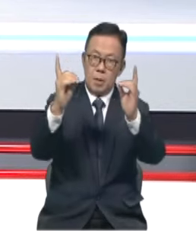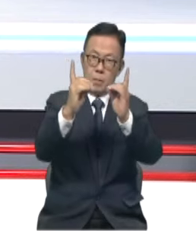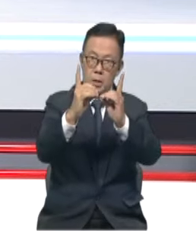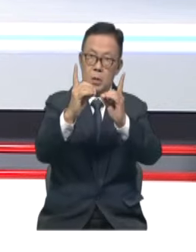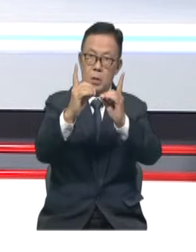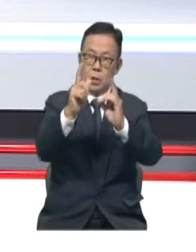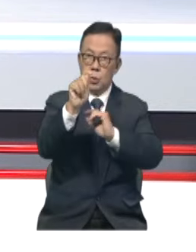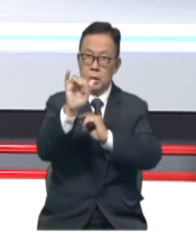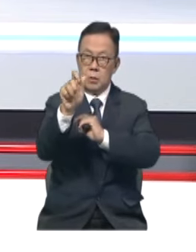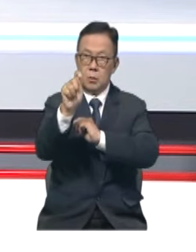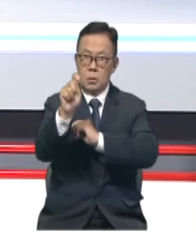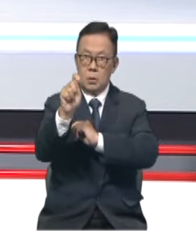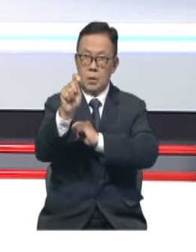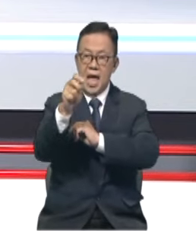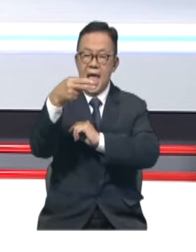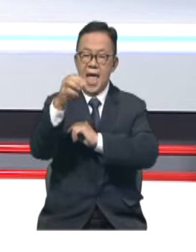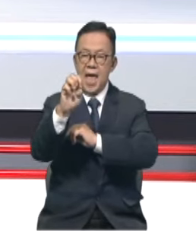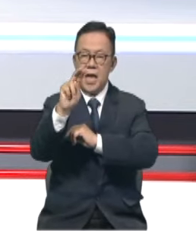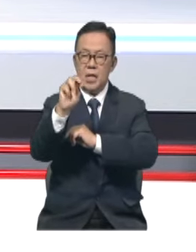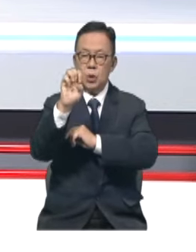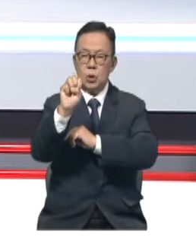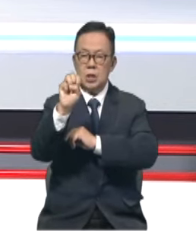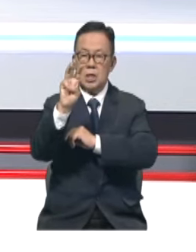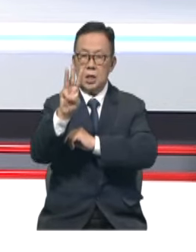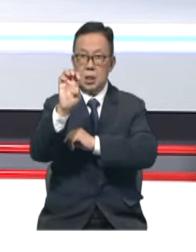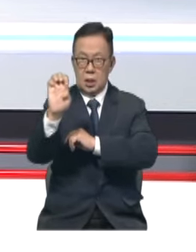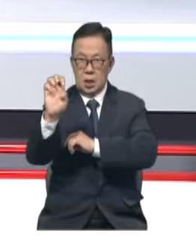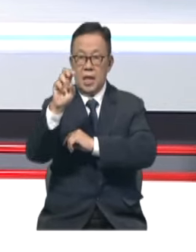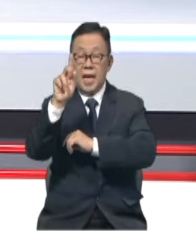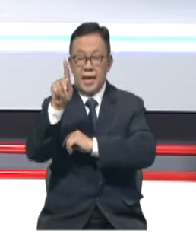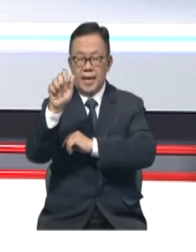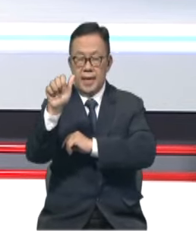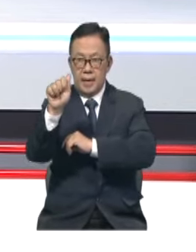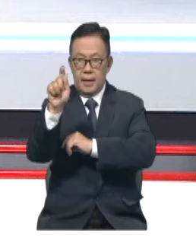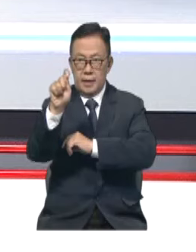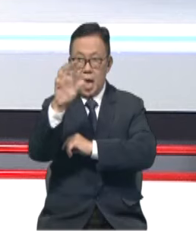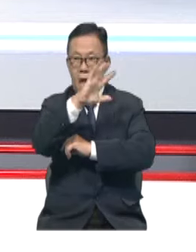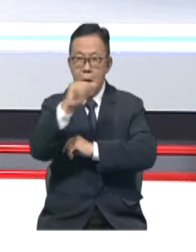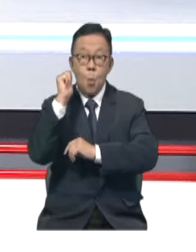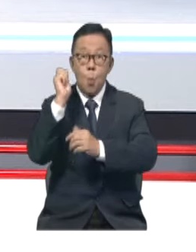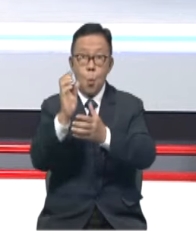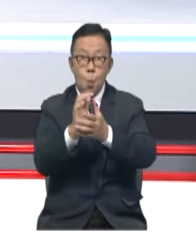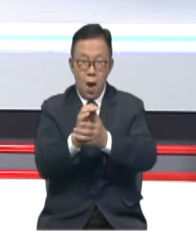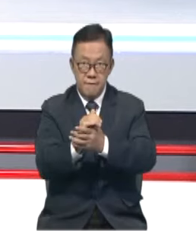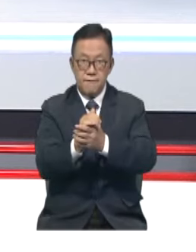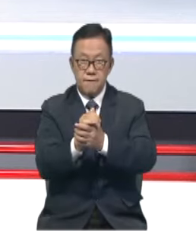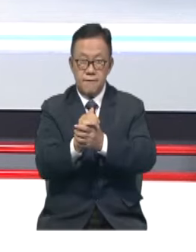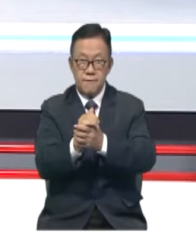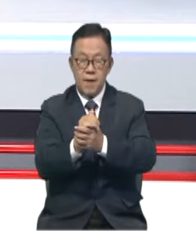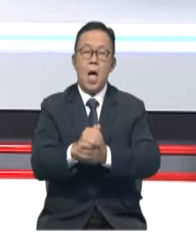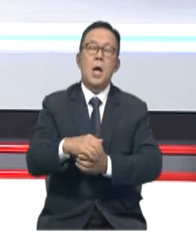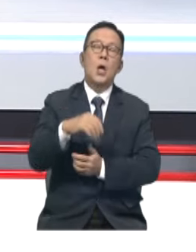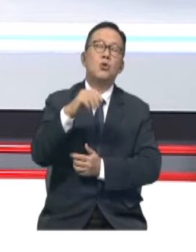mengadam Tuan Yang Terutama Heng Swee Keen Timbalan Perdana Menteri Republik Singapura dan isteri Madam Chang Hui